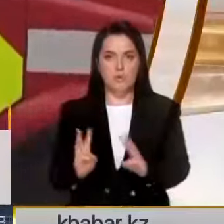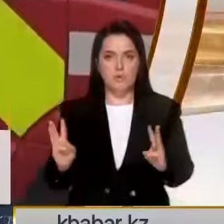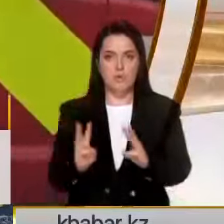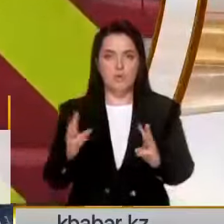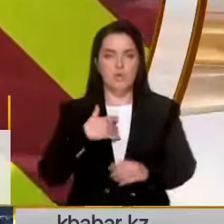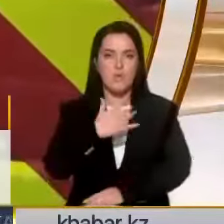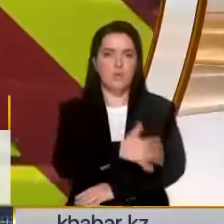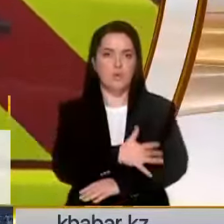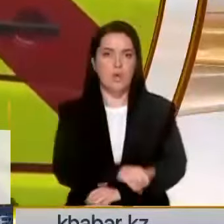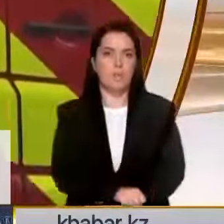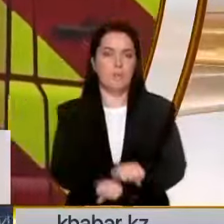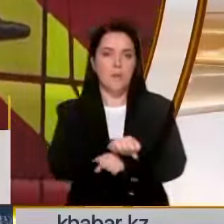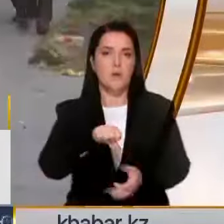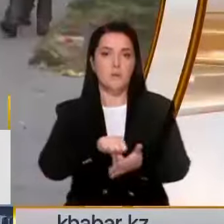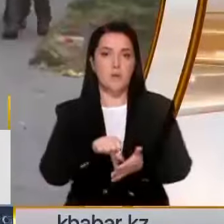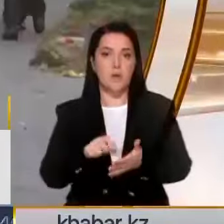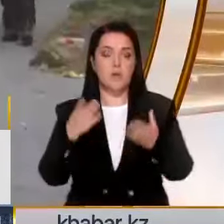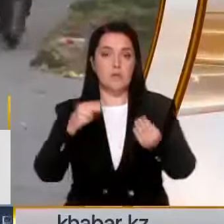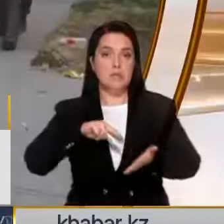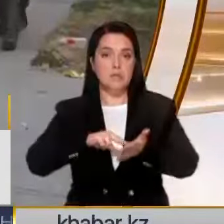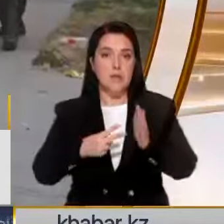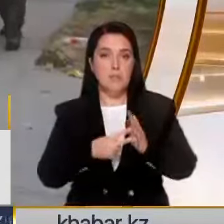время уличных протестов. На этот же день была